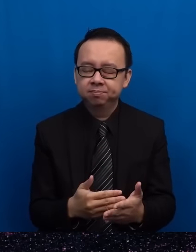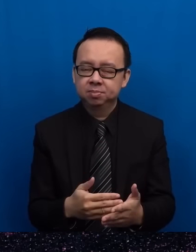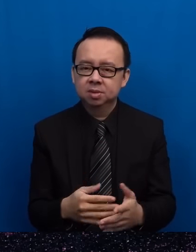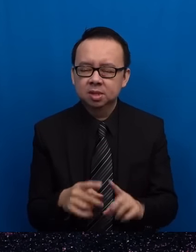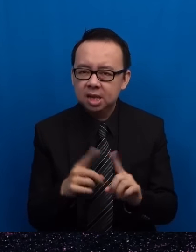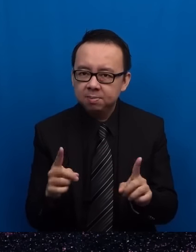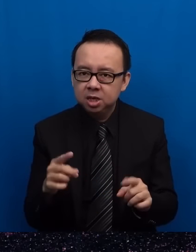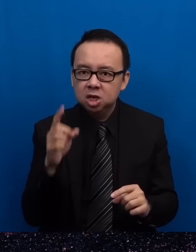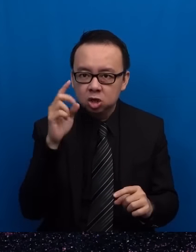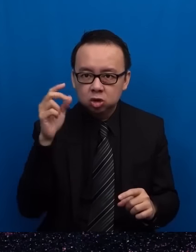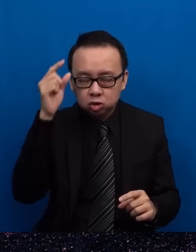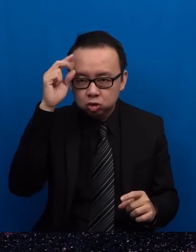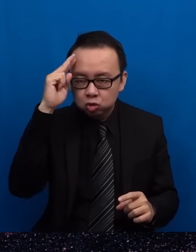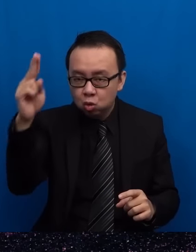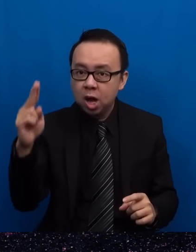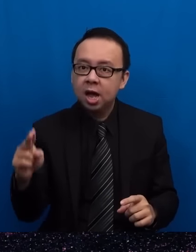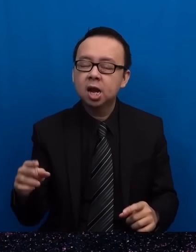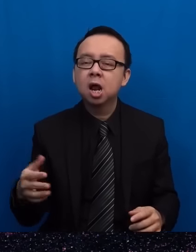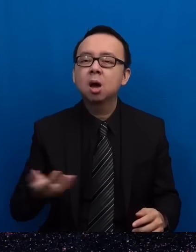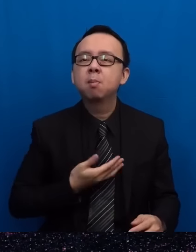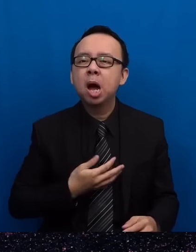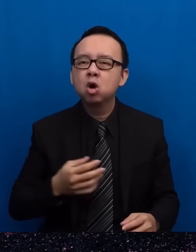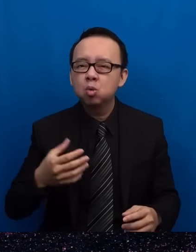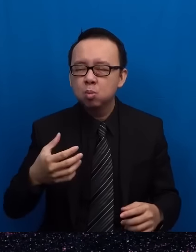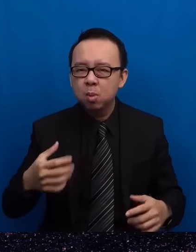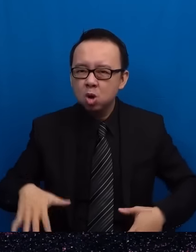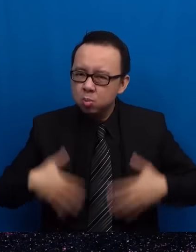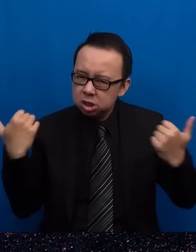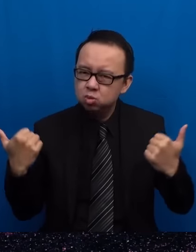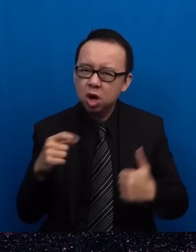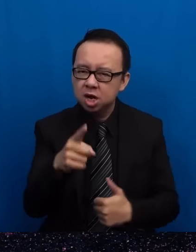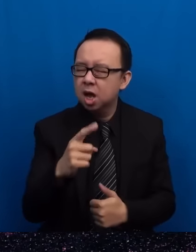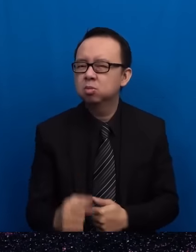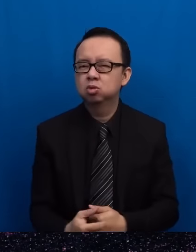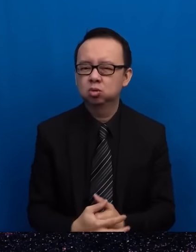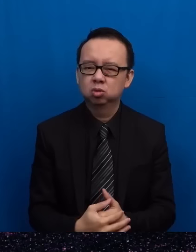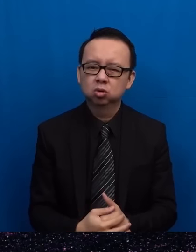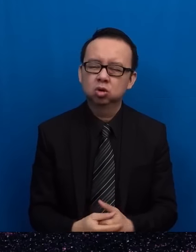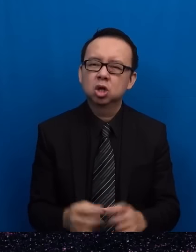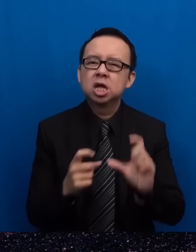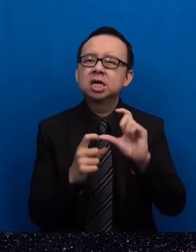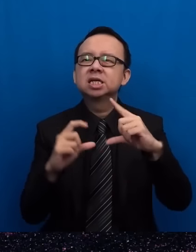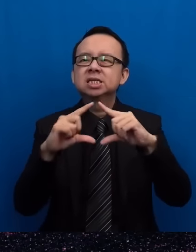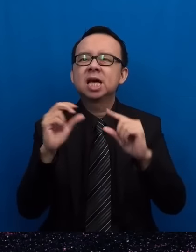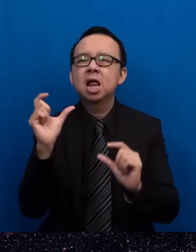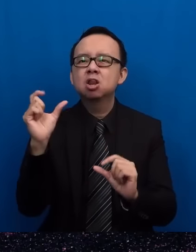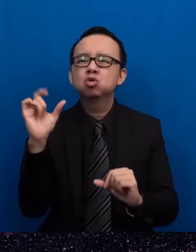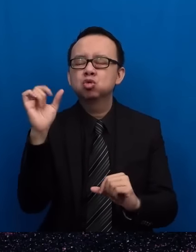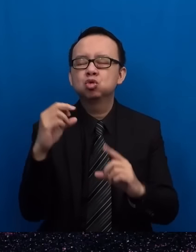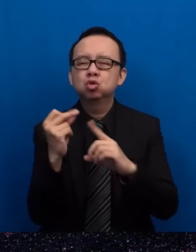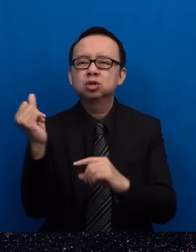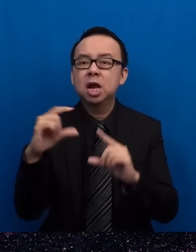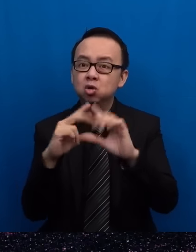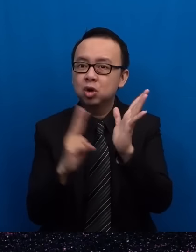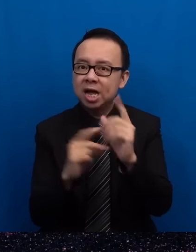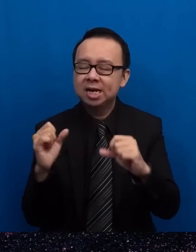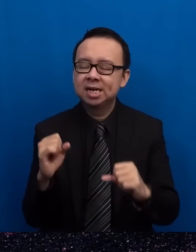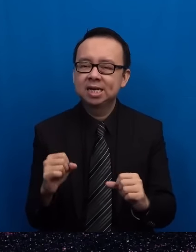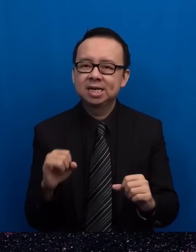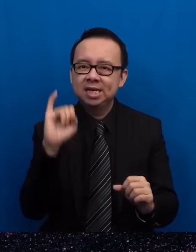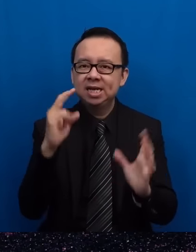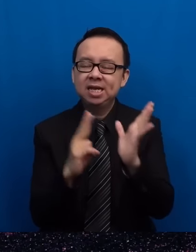Tuhan menyembuhkanmu, tabib itu, dokter di atas segala dokter sedang menyembuhkan Anda. Saluran infeksi saluran kencing itu saat ini